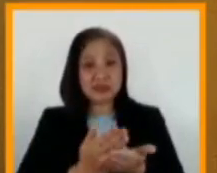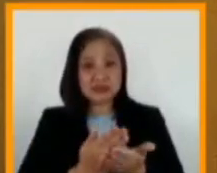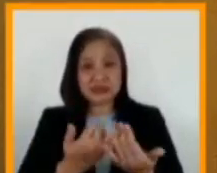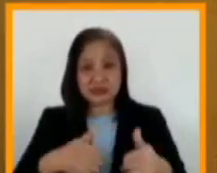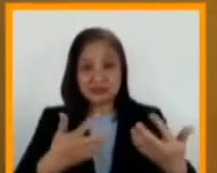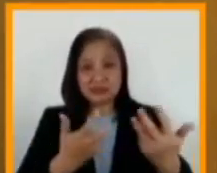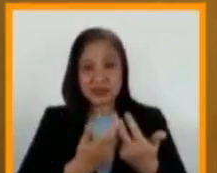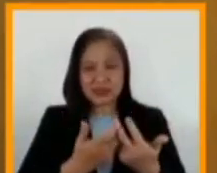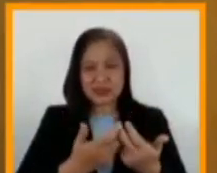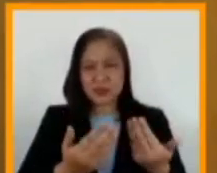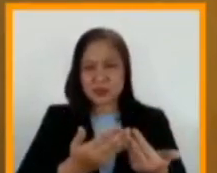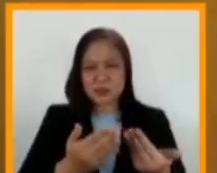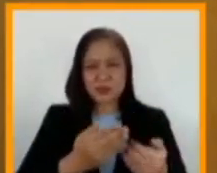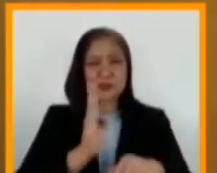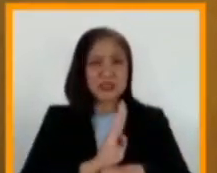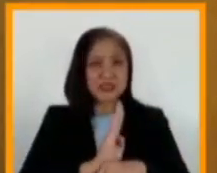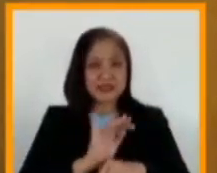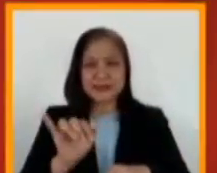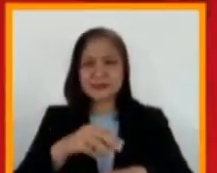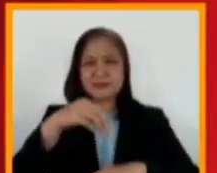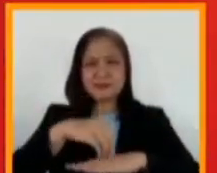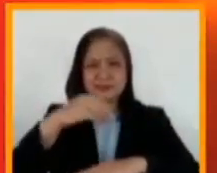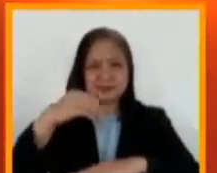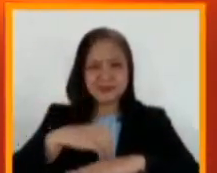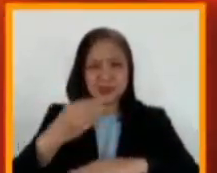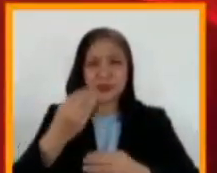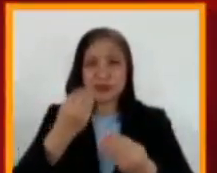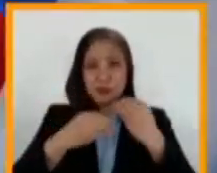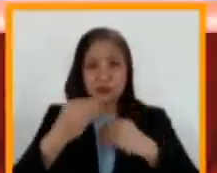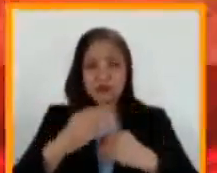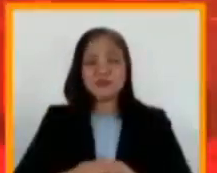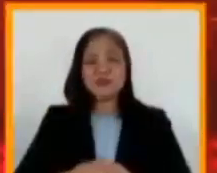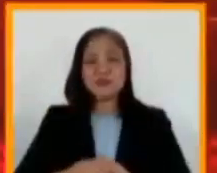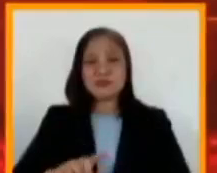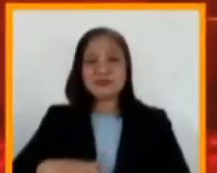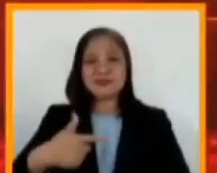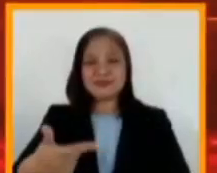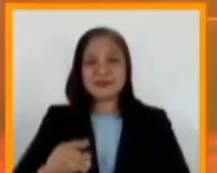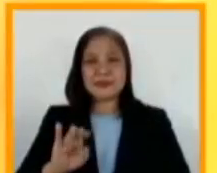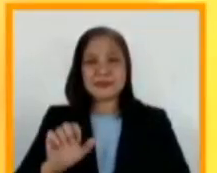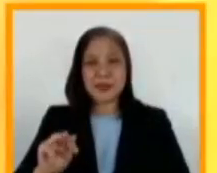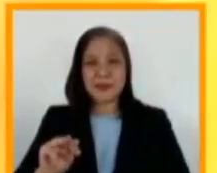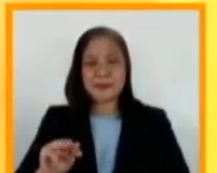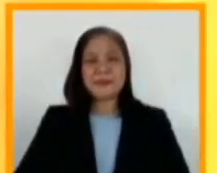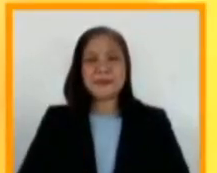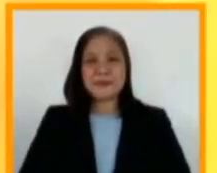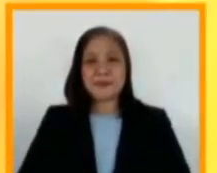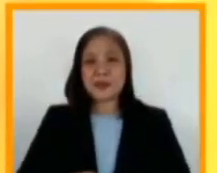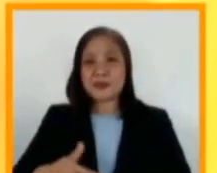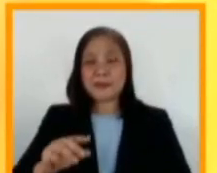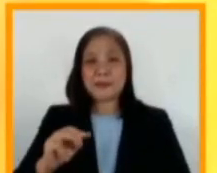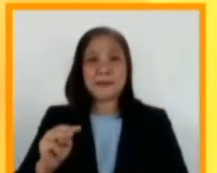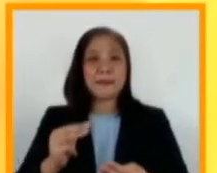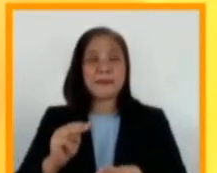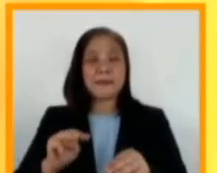karinderya? Alamin natin yan sa unang balita ni Bam Alegre live mula sa Marikina. Bam, good